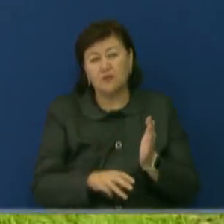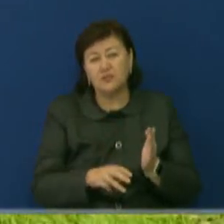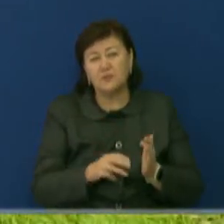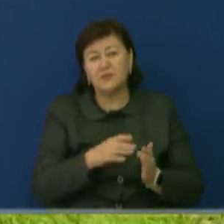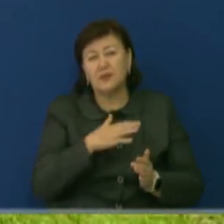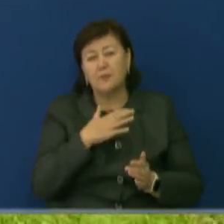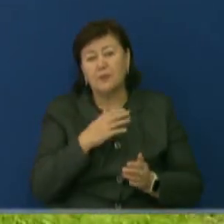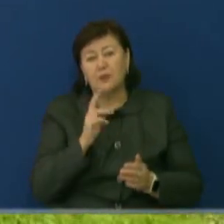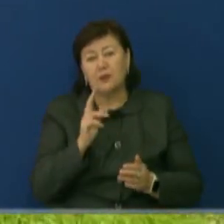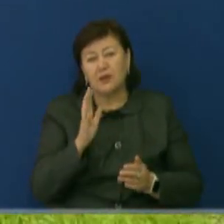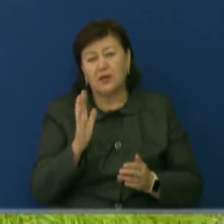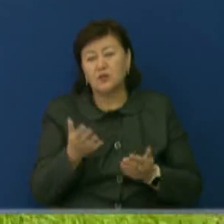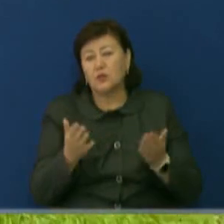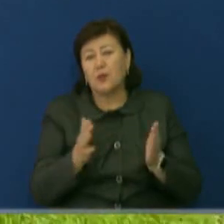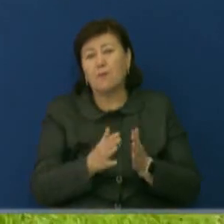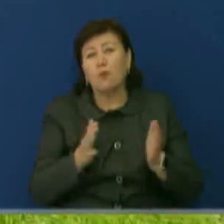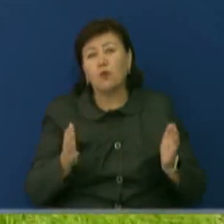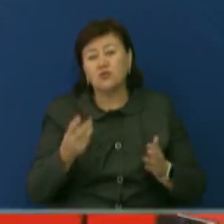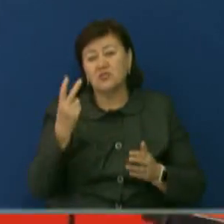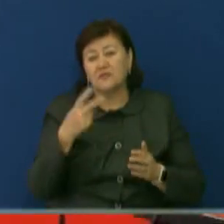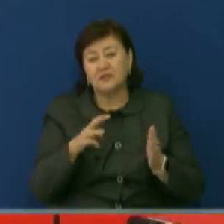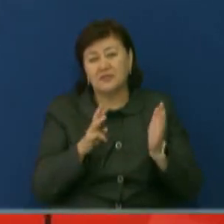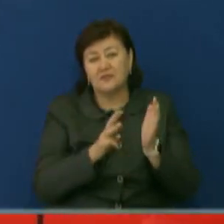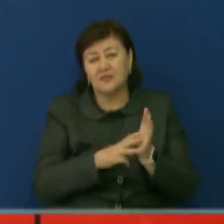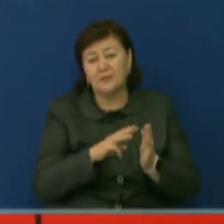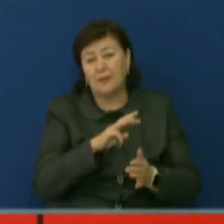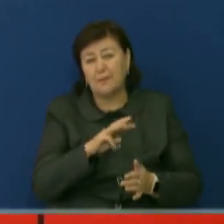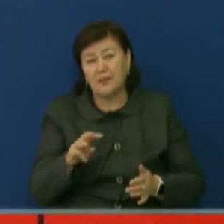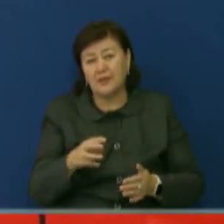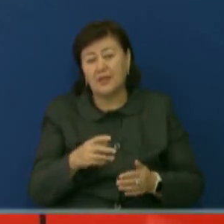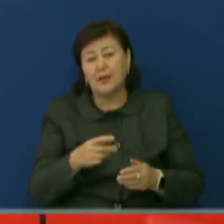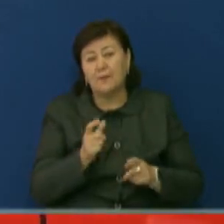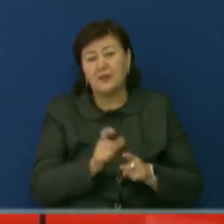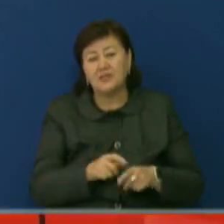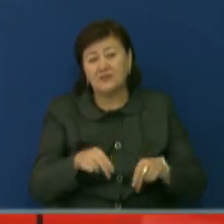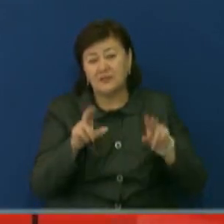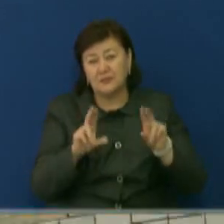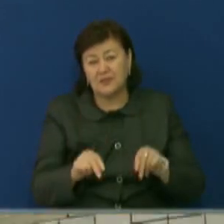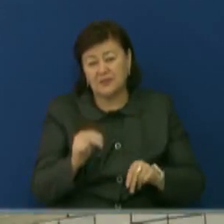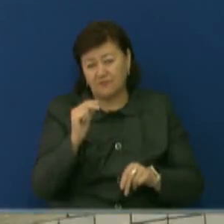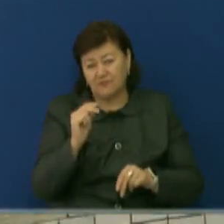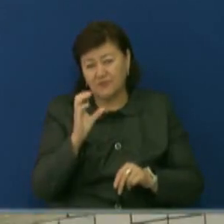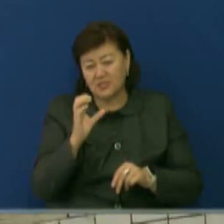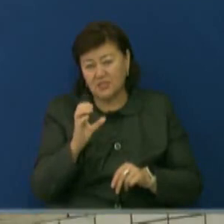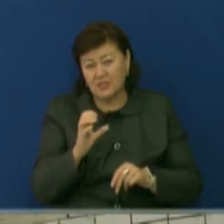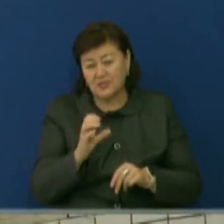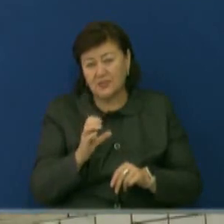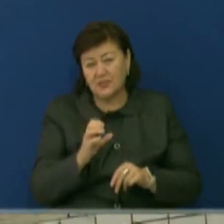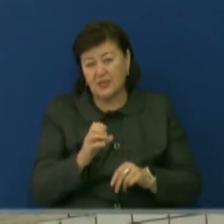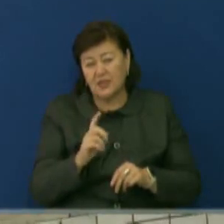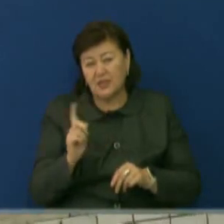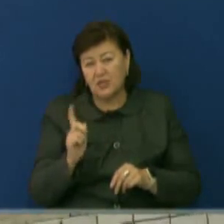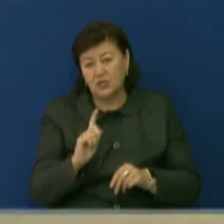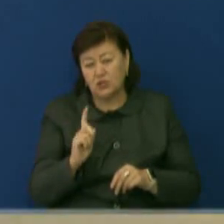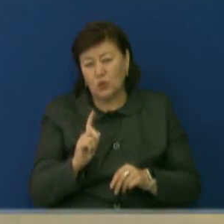домов высотой более 28 метров. По словам специалистов областного департамента по чрезвычайным ситуациям, для того,